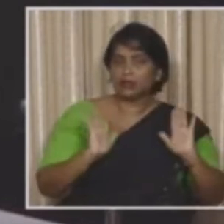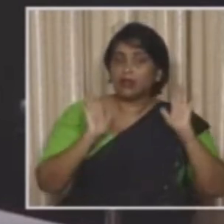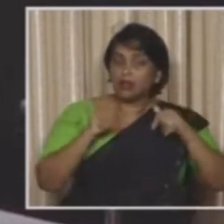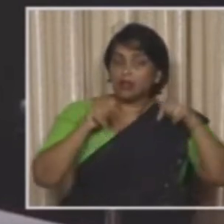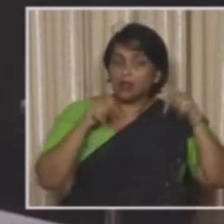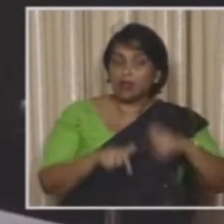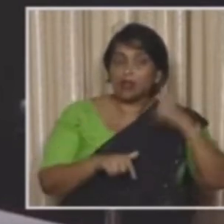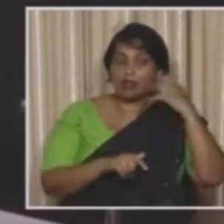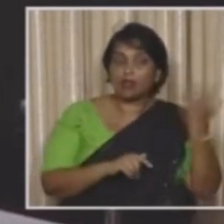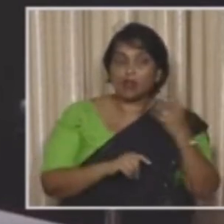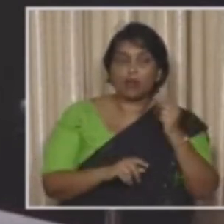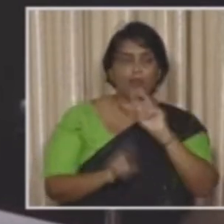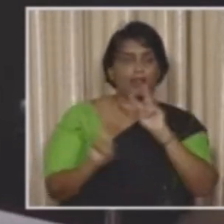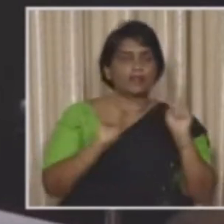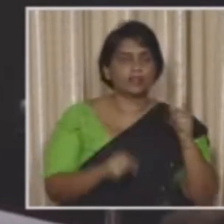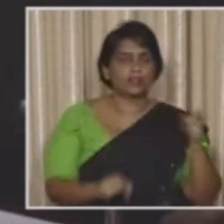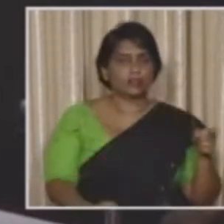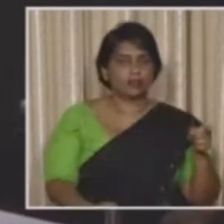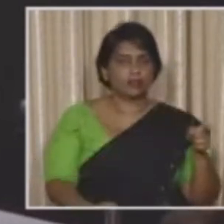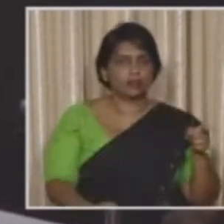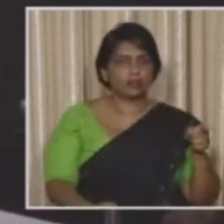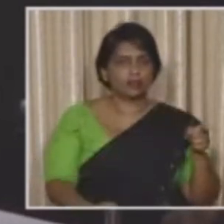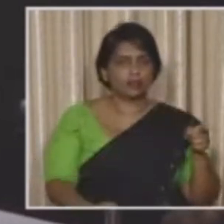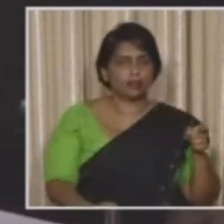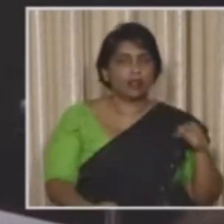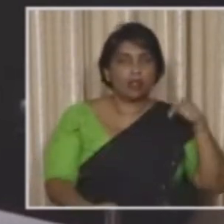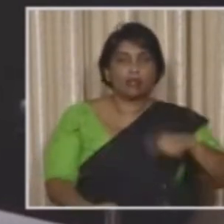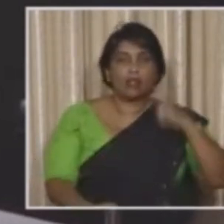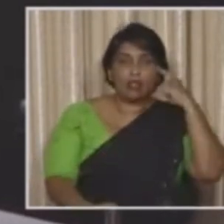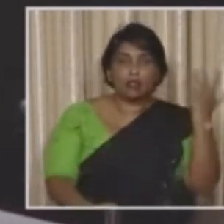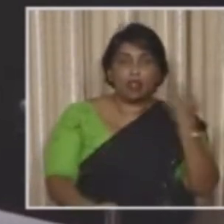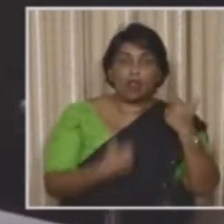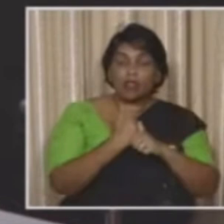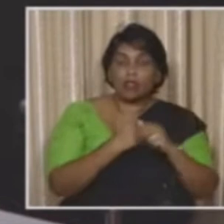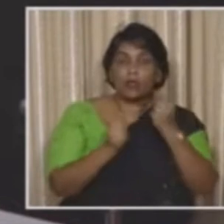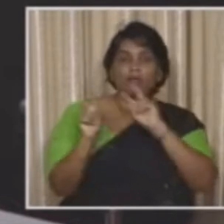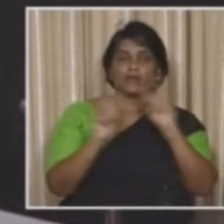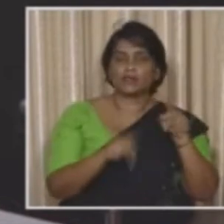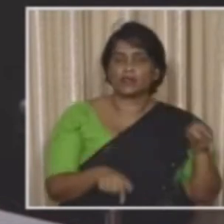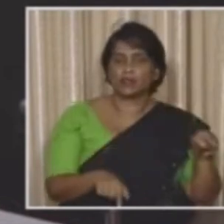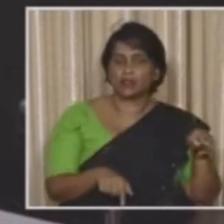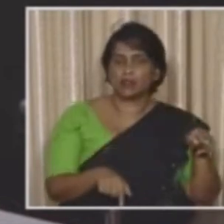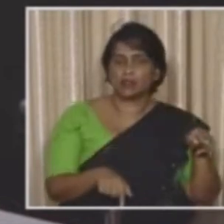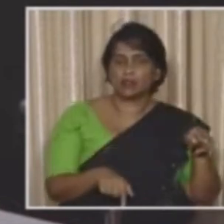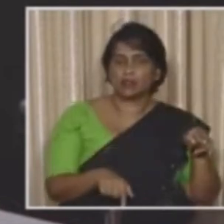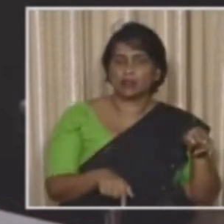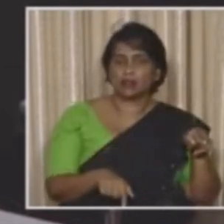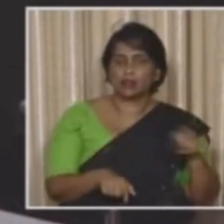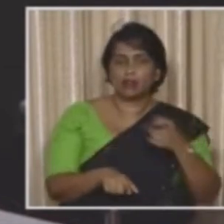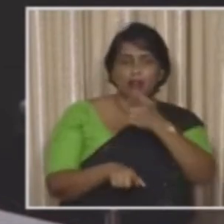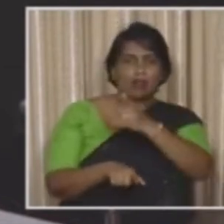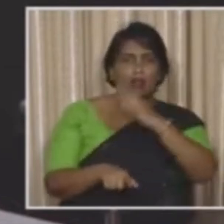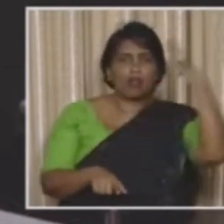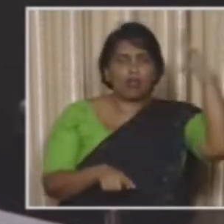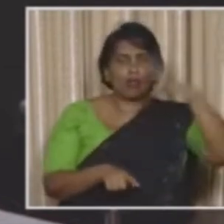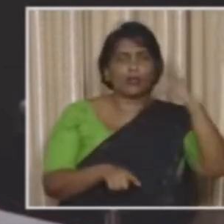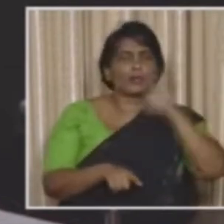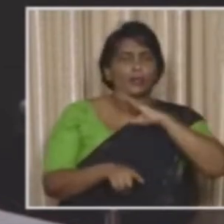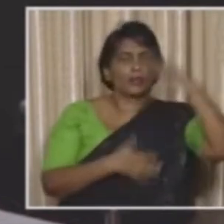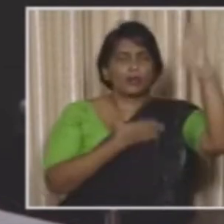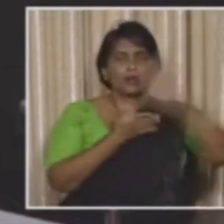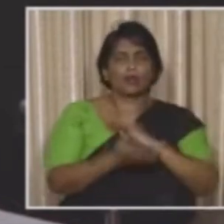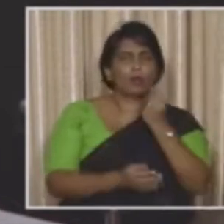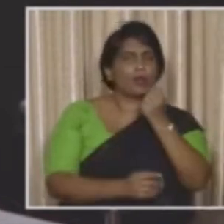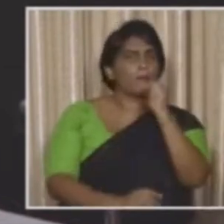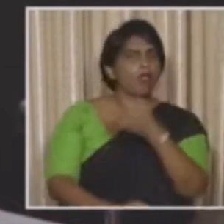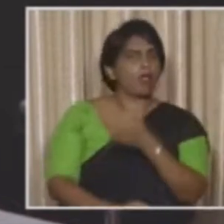අද ගල්ලංගරුව වලින් ගතන රුපියල් 22යි. අද ගල්ලංගරුව වලින් ගතන රුපියල් 22යි. එහෙනම් කොහමද සූර්යාලෝකයෙන් හදන